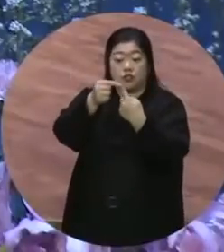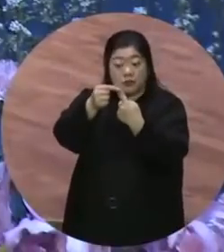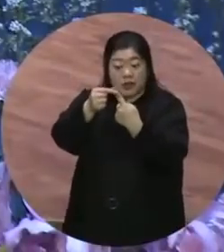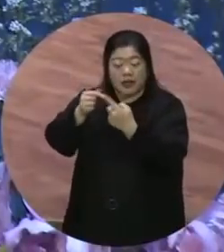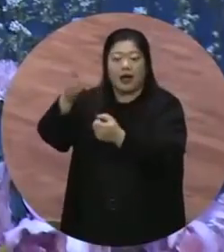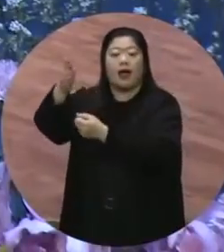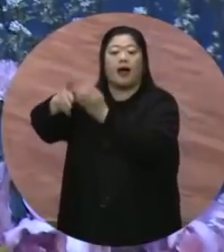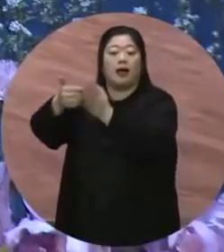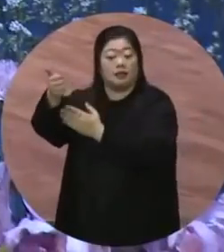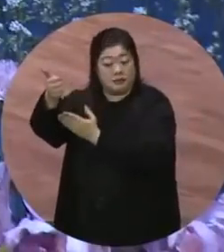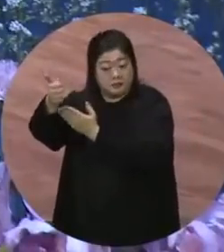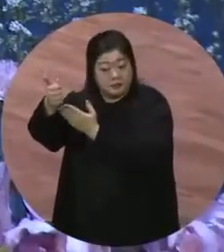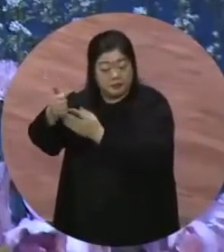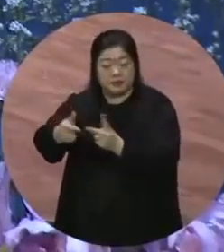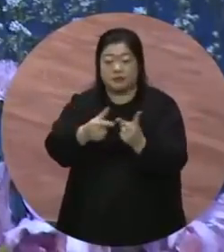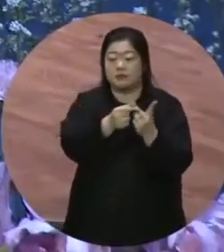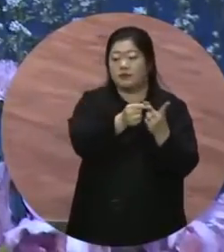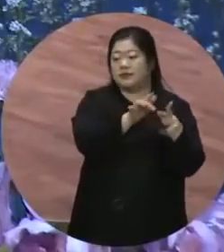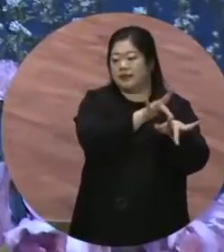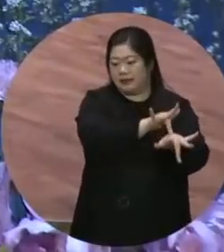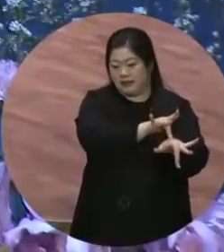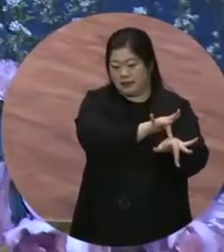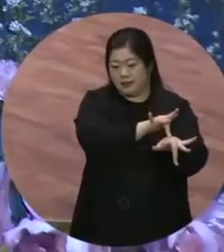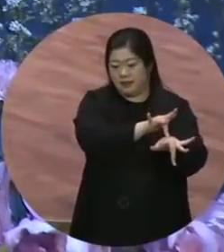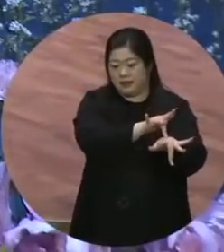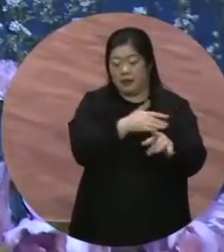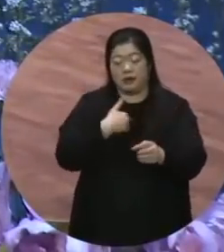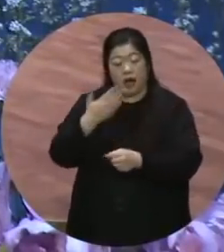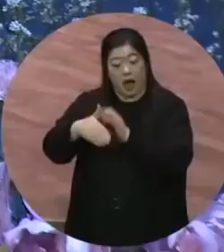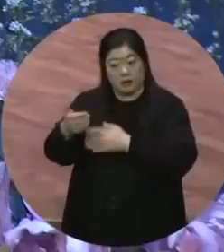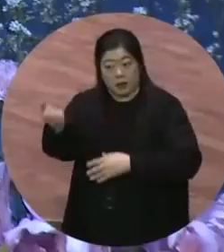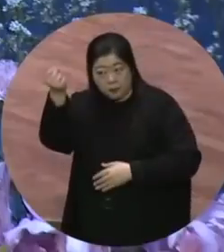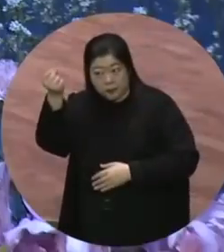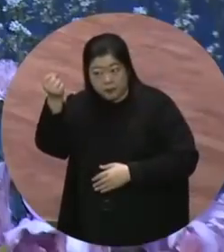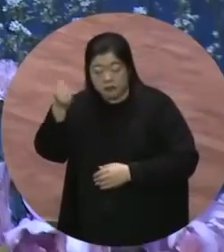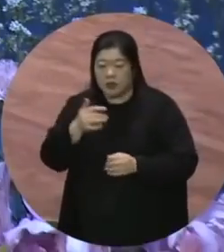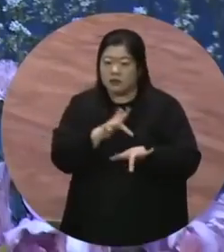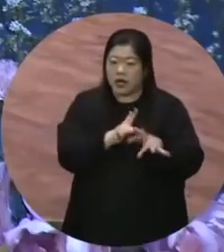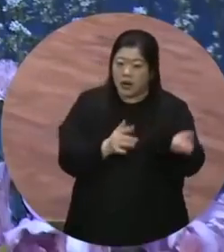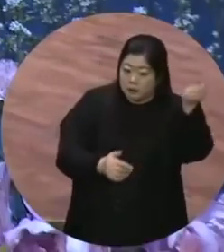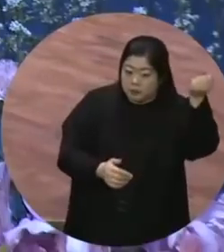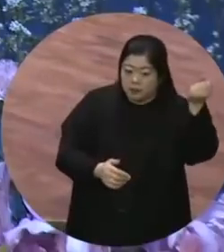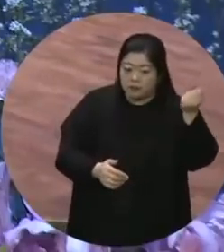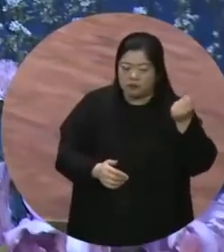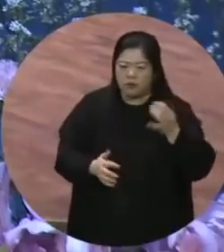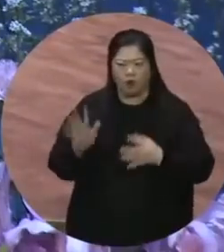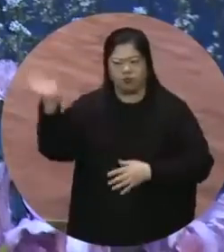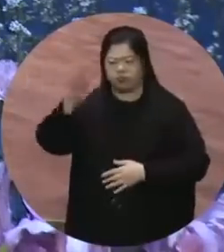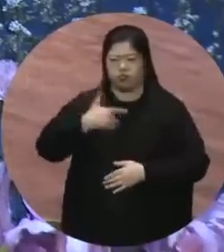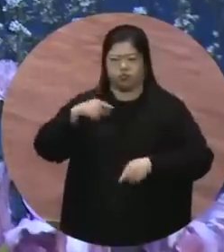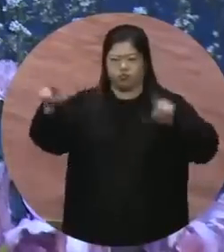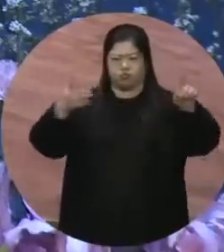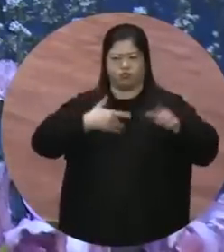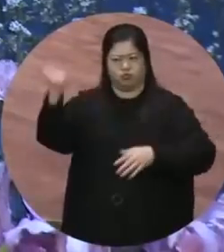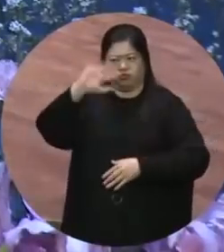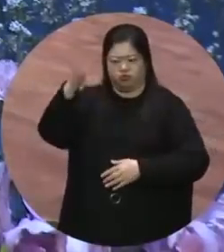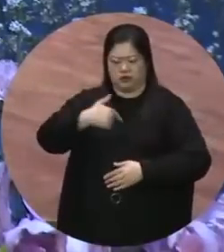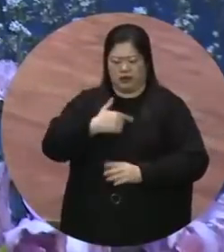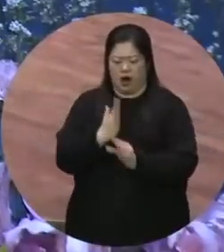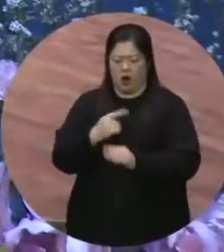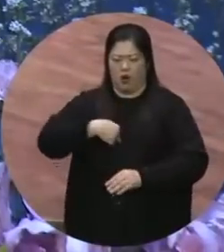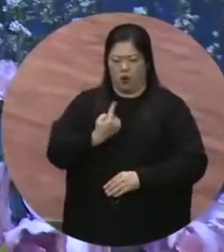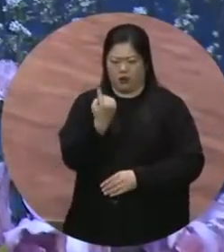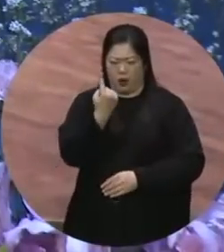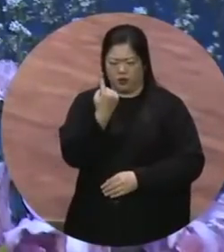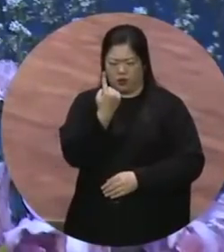자녀가 되든지, 마귀 자식이 되든지. 중간은 없습니다. 나는 마귀도 하나님 듯이 나는 나야.